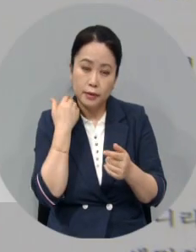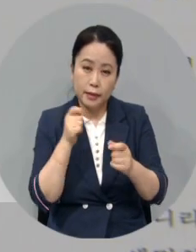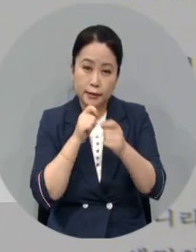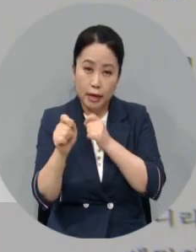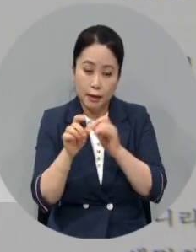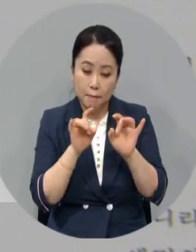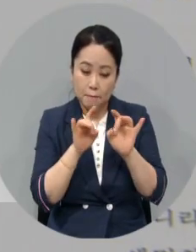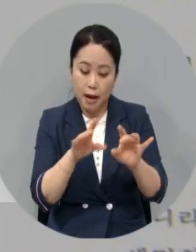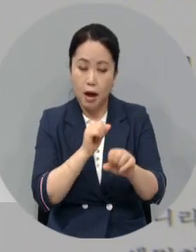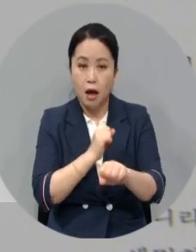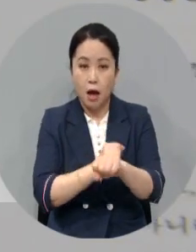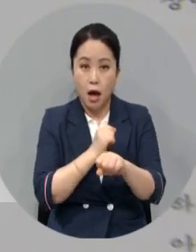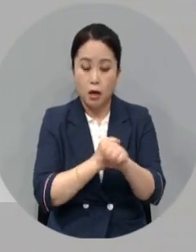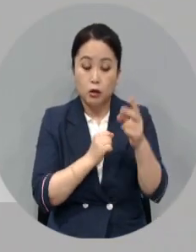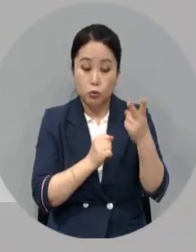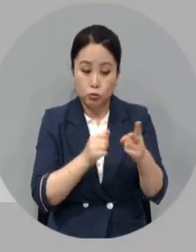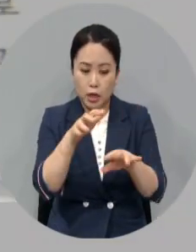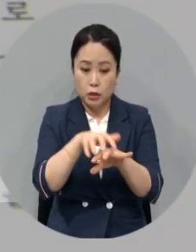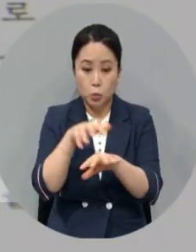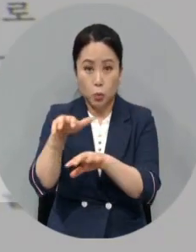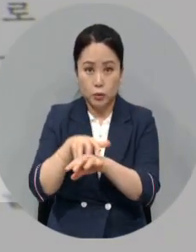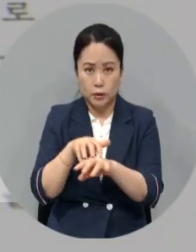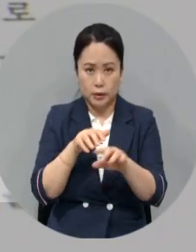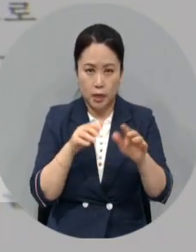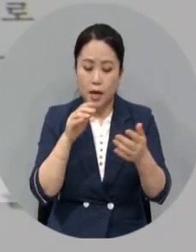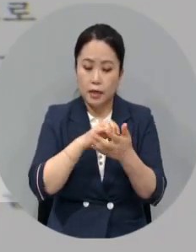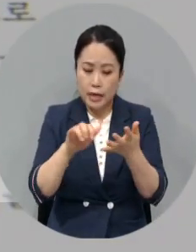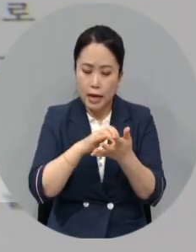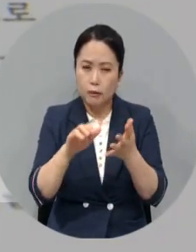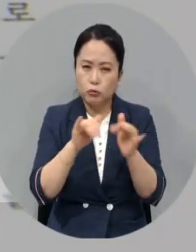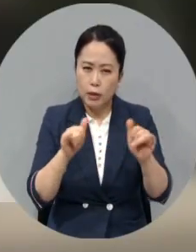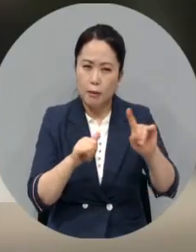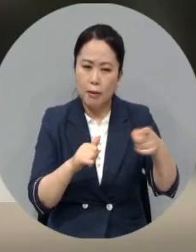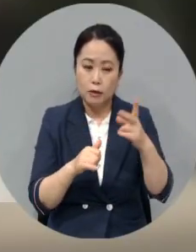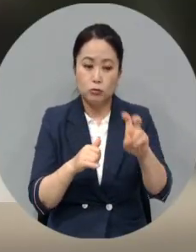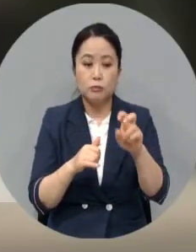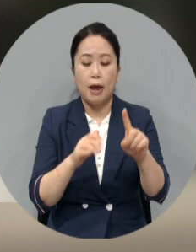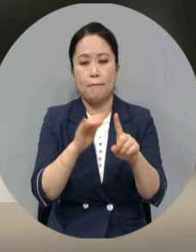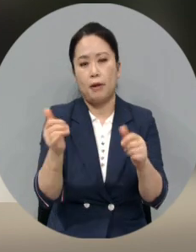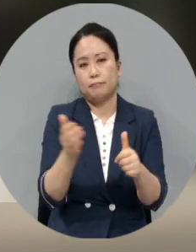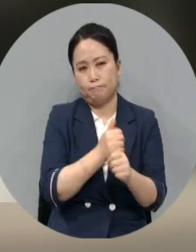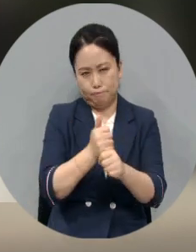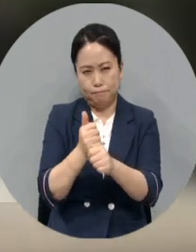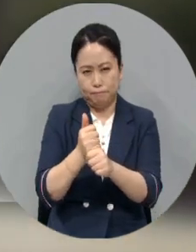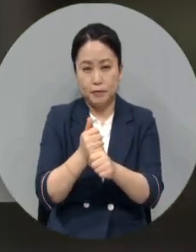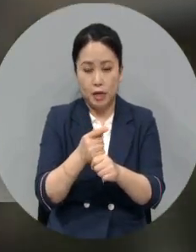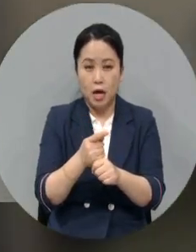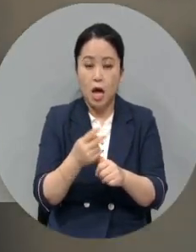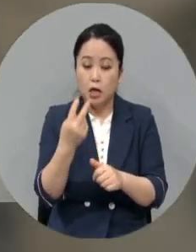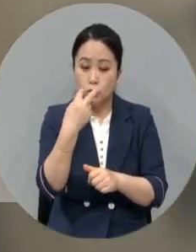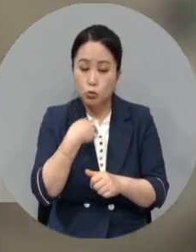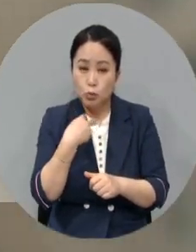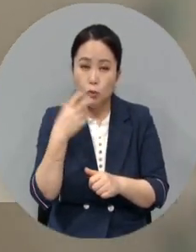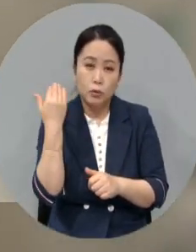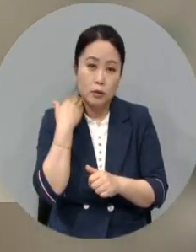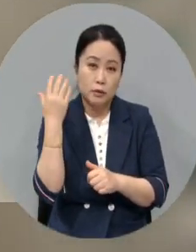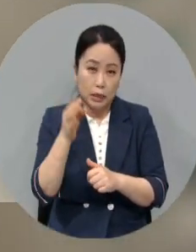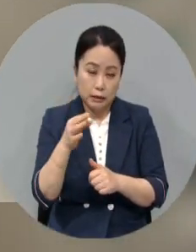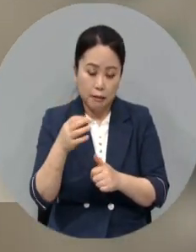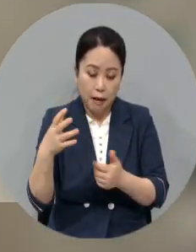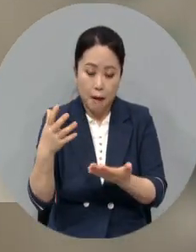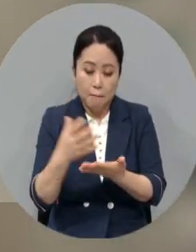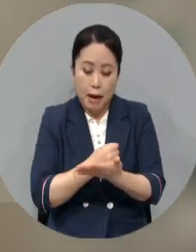조직 일당 121명을 검거했습니다. 이중 전세 계약으로 전세 대출금을 중복으로 받아 빼돌린